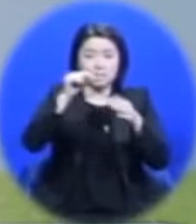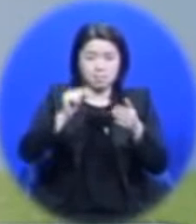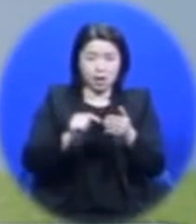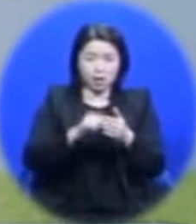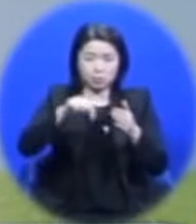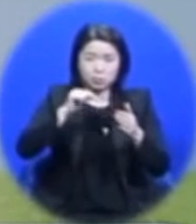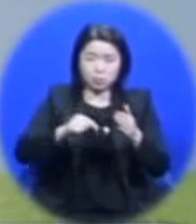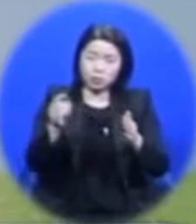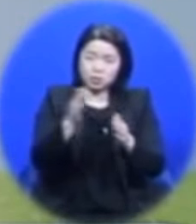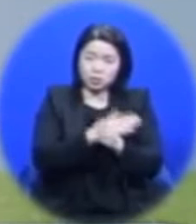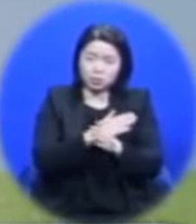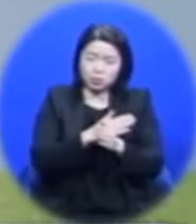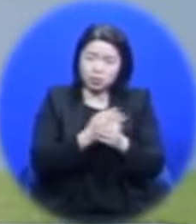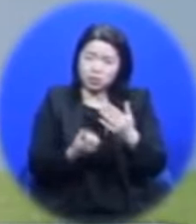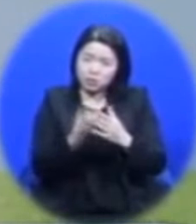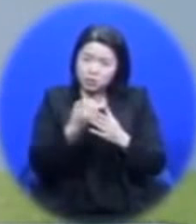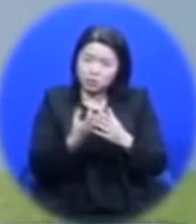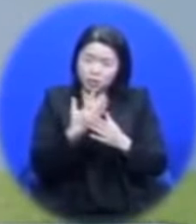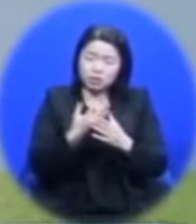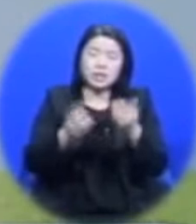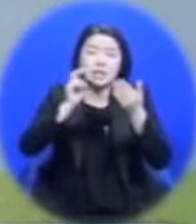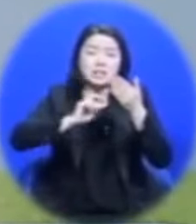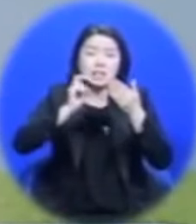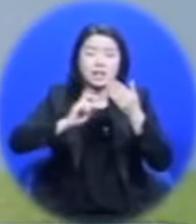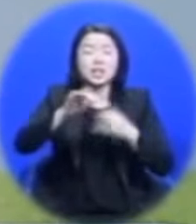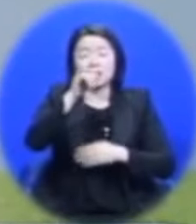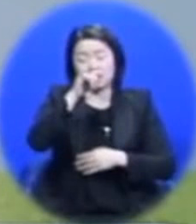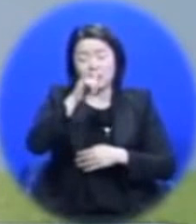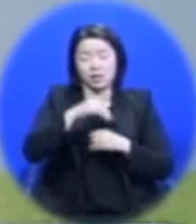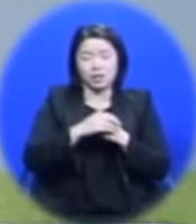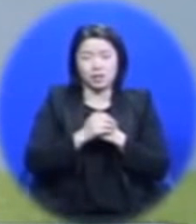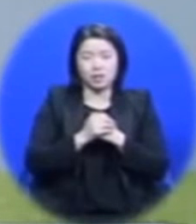마음속에서부터 솟아나오는 찬양이 있다는